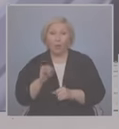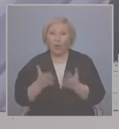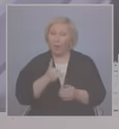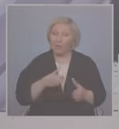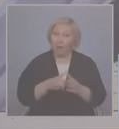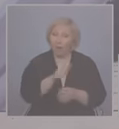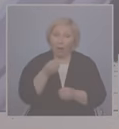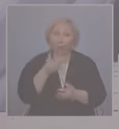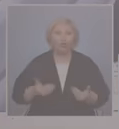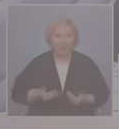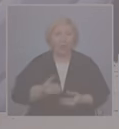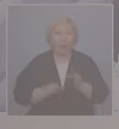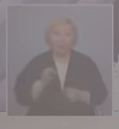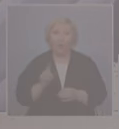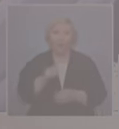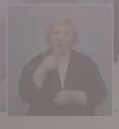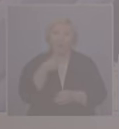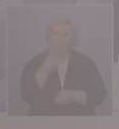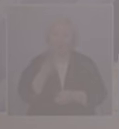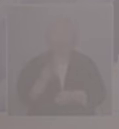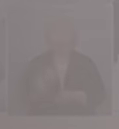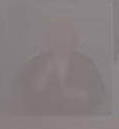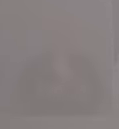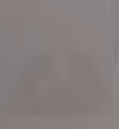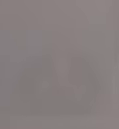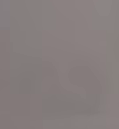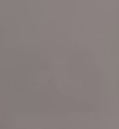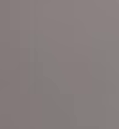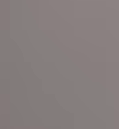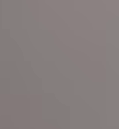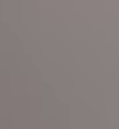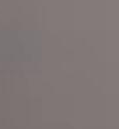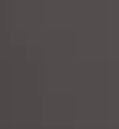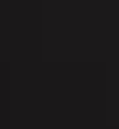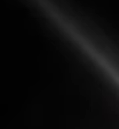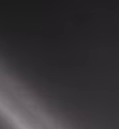счет, который мы вам демонстрируем и который указываем под каждым нашим видео. Всем пока!